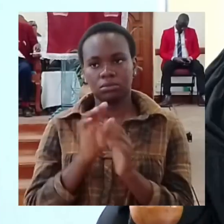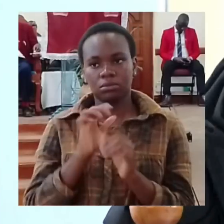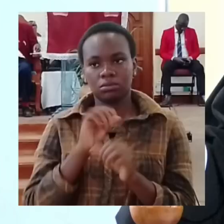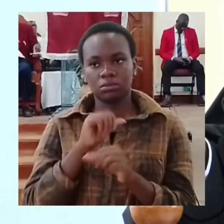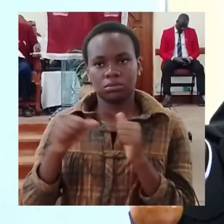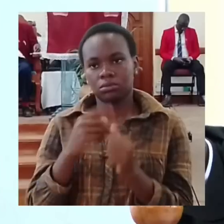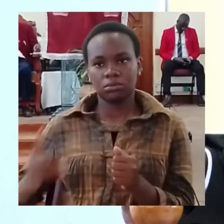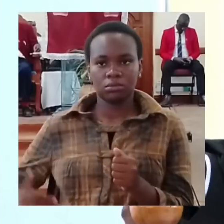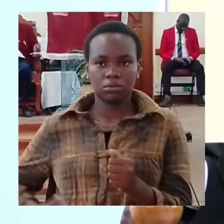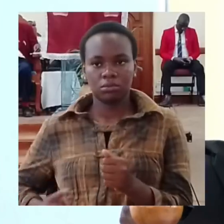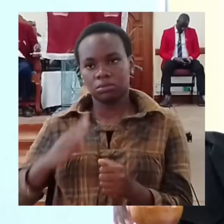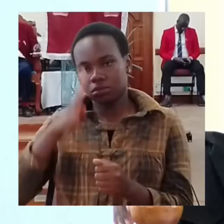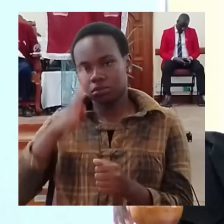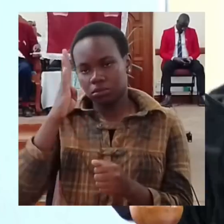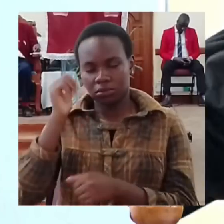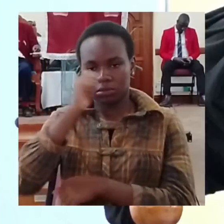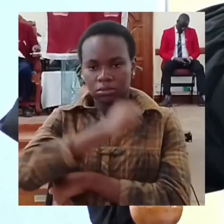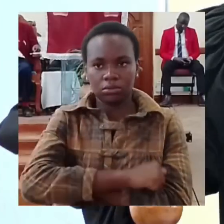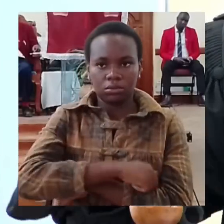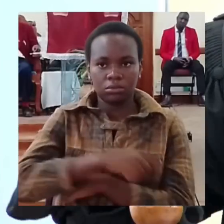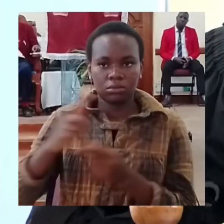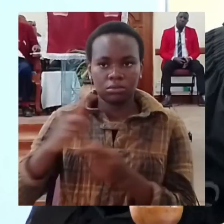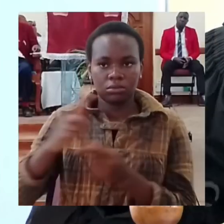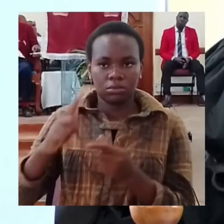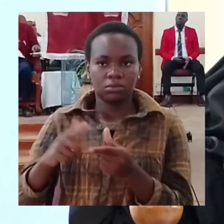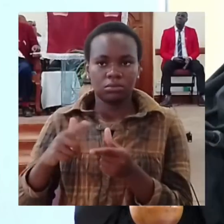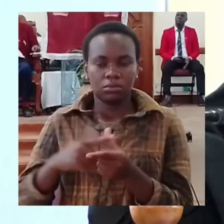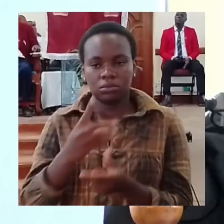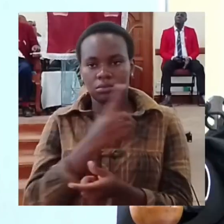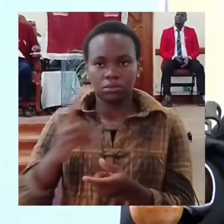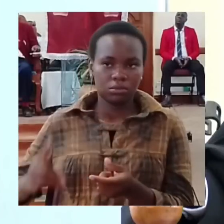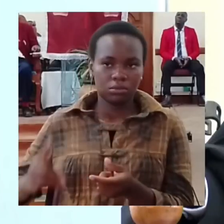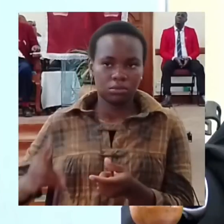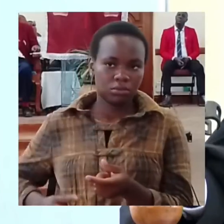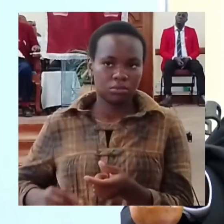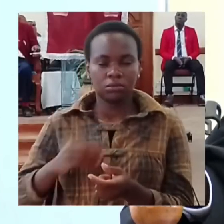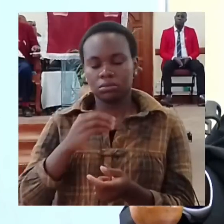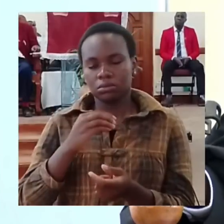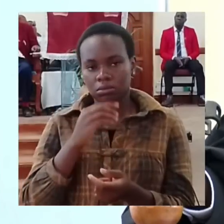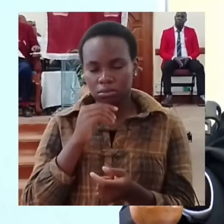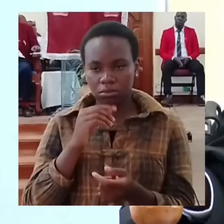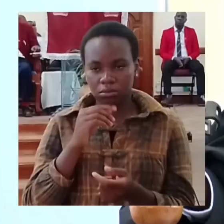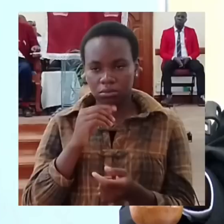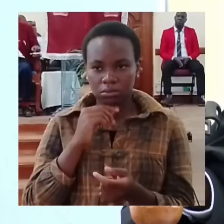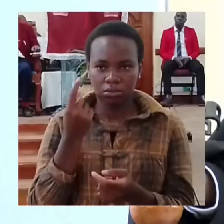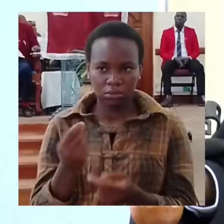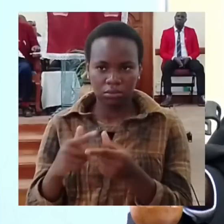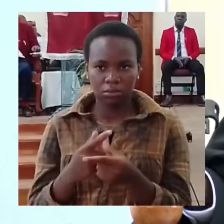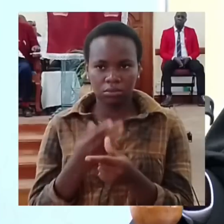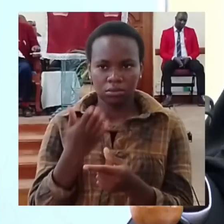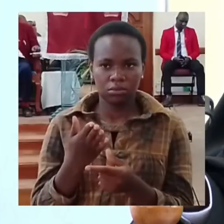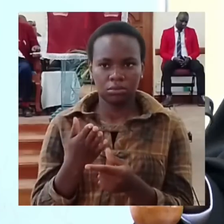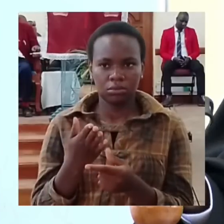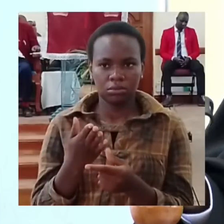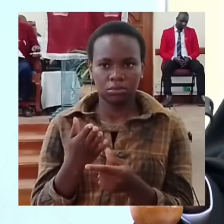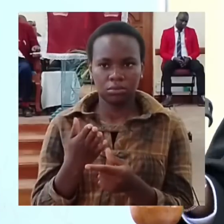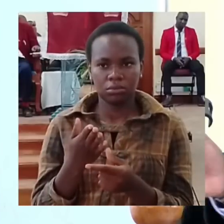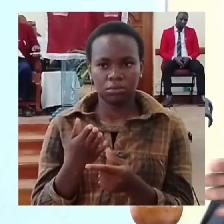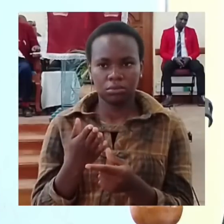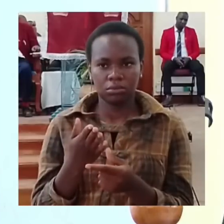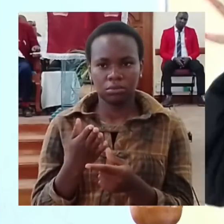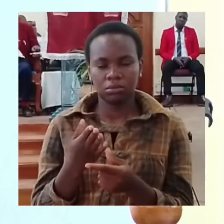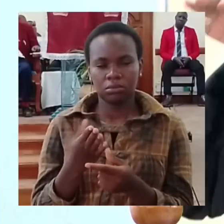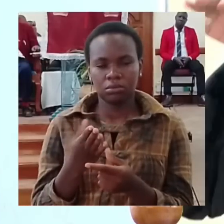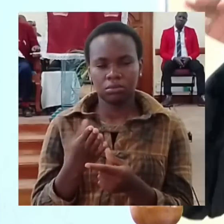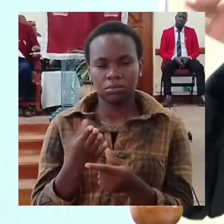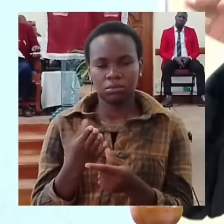tũrĩ o Sunday school. Hĩndĩ ĩmwe Daudi agĩthiĩ arĩ kamwana kanini mũno, agĩkora irimũ rĩetagwo Goliatho